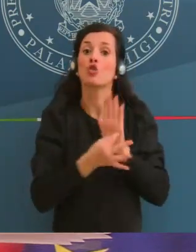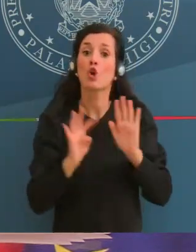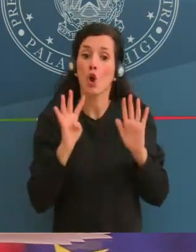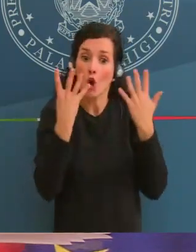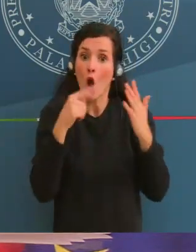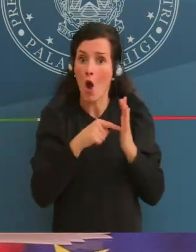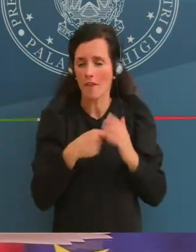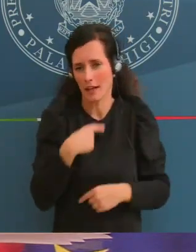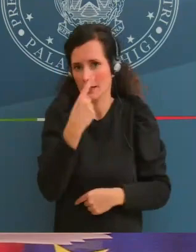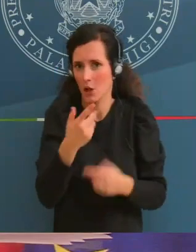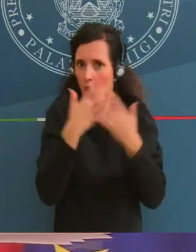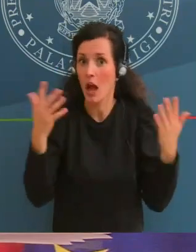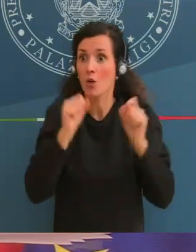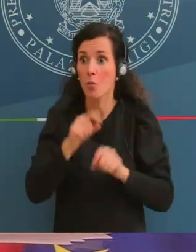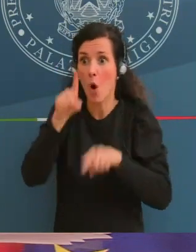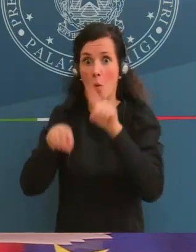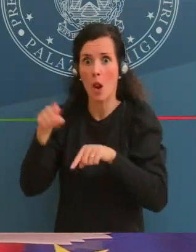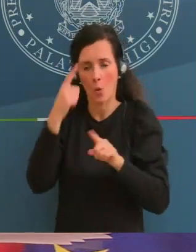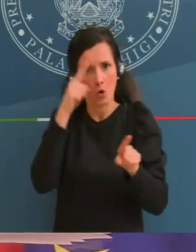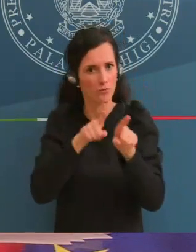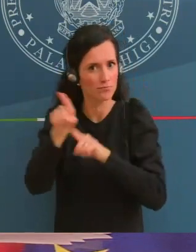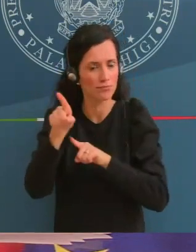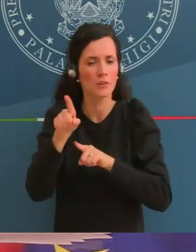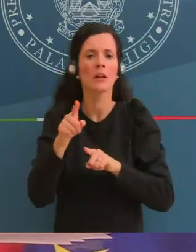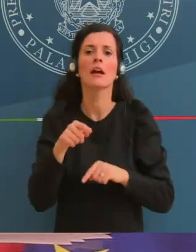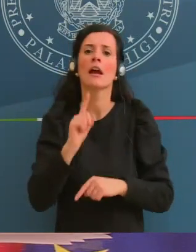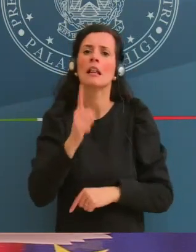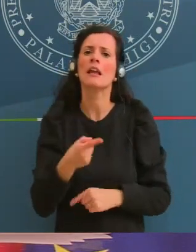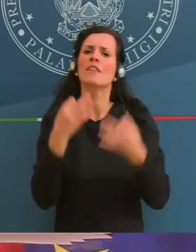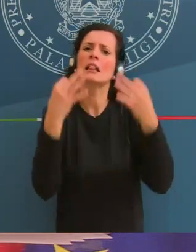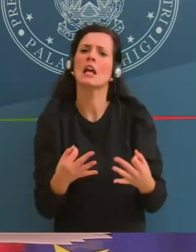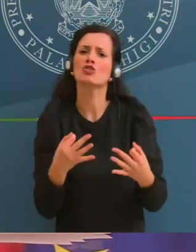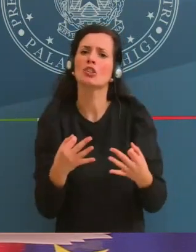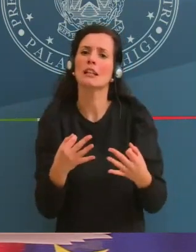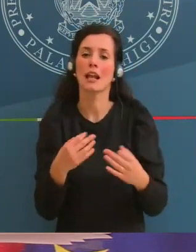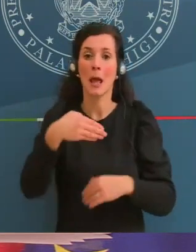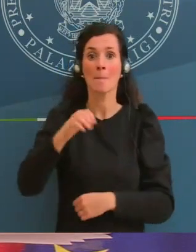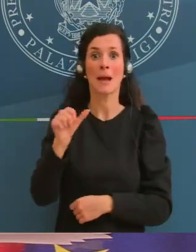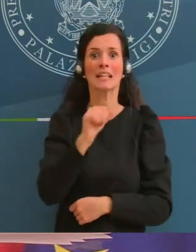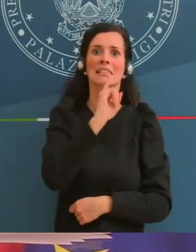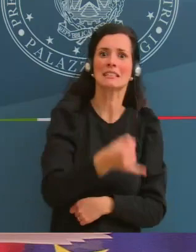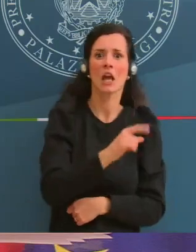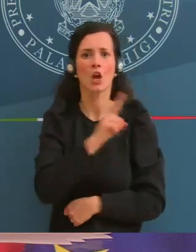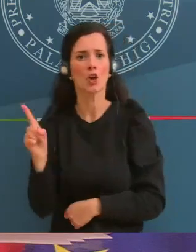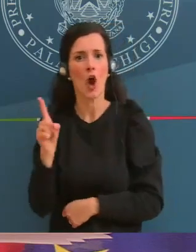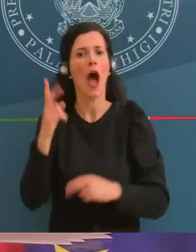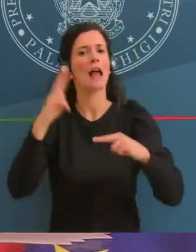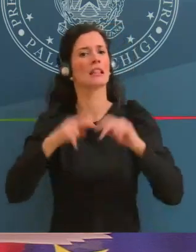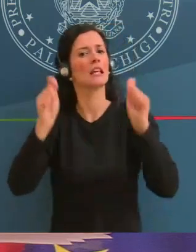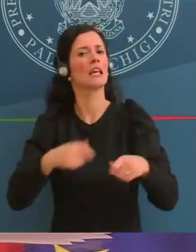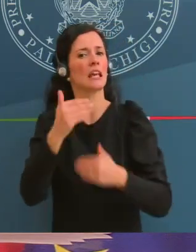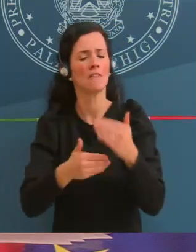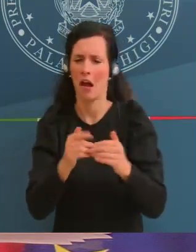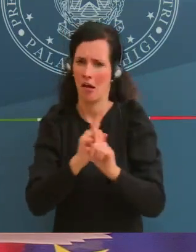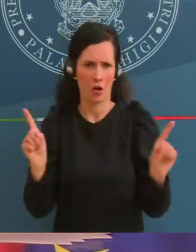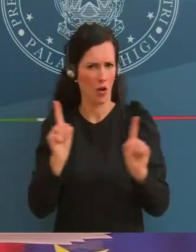verrò in parlamento farò delle comunicazioni per spiegare quali sono i temi che dovrò affrontare il giorno dopo al